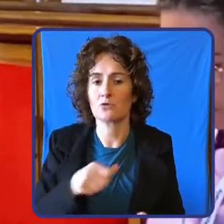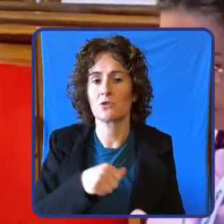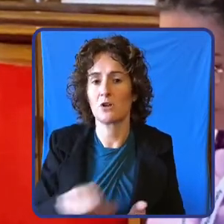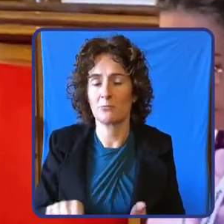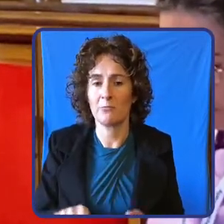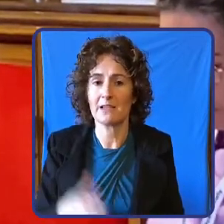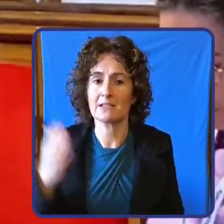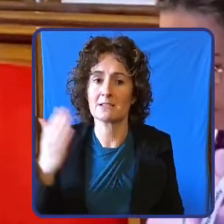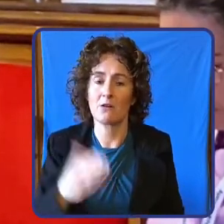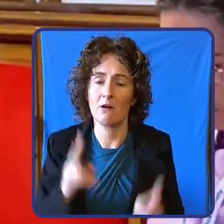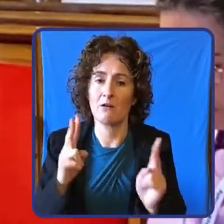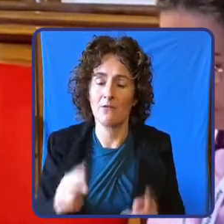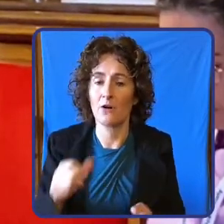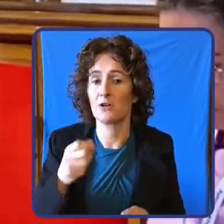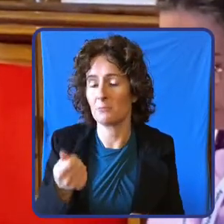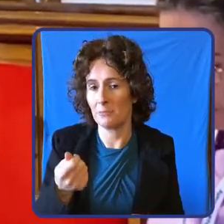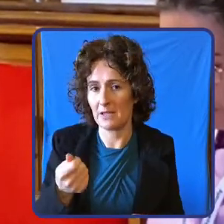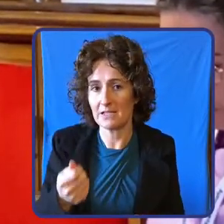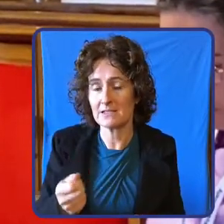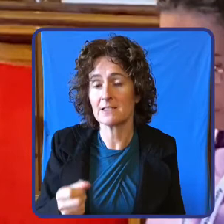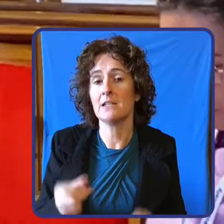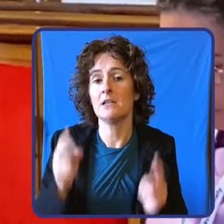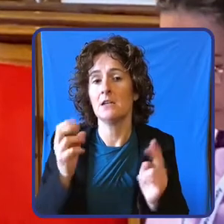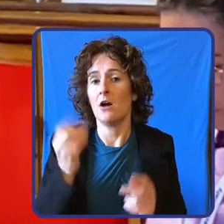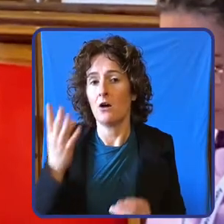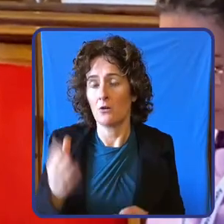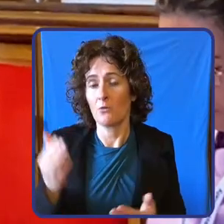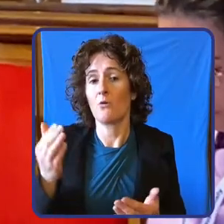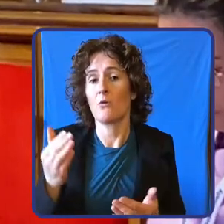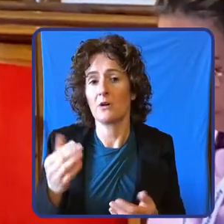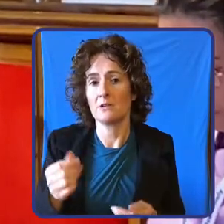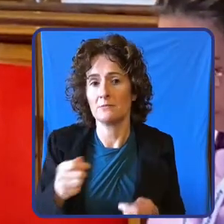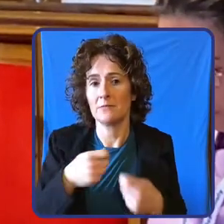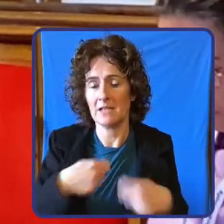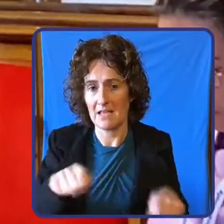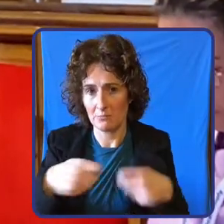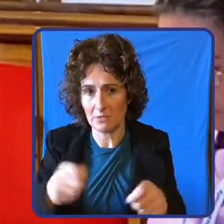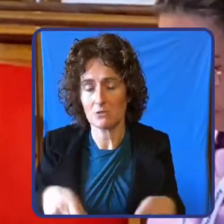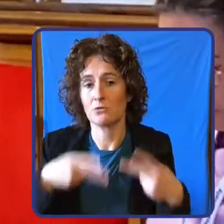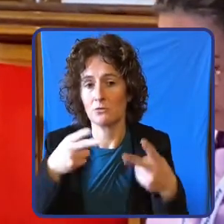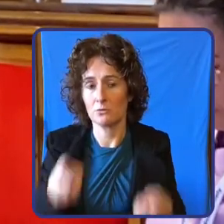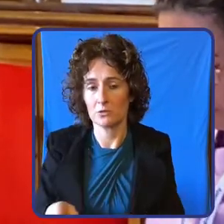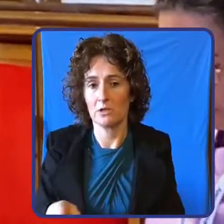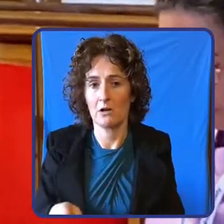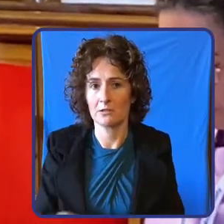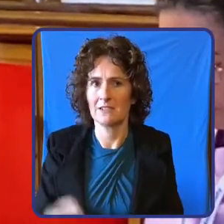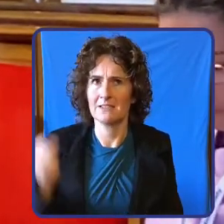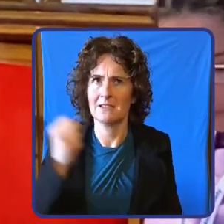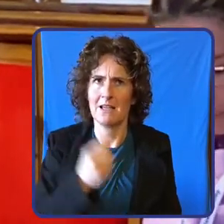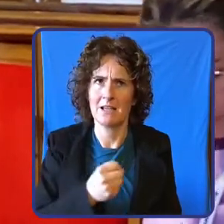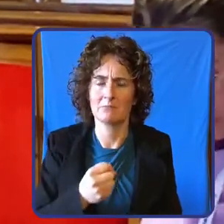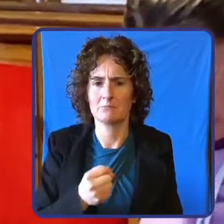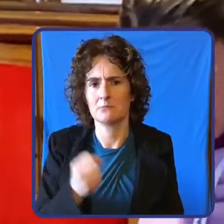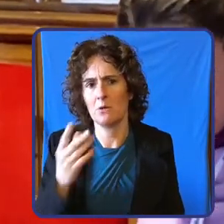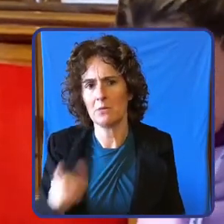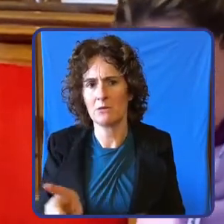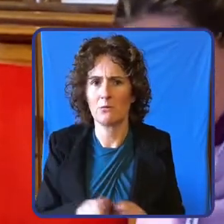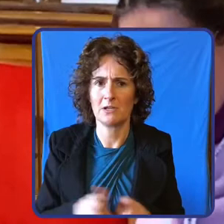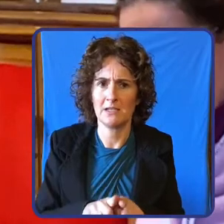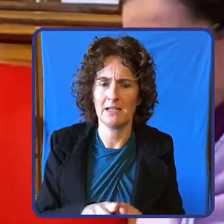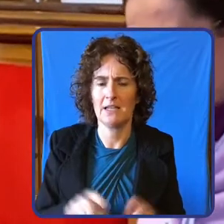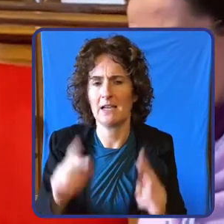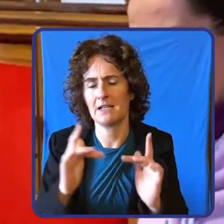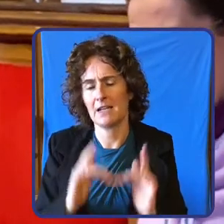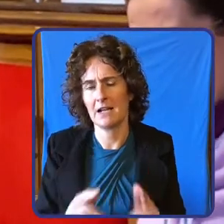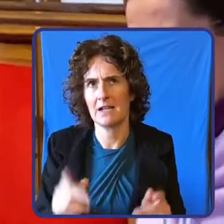rá forrás, minden gond nélkül meg tudjuk építeni azt az utat, semmi gondom vele, építsék meg. De mikor ilyen helyzetben vagyunk, mikor